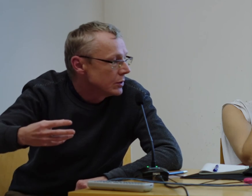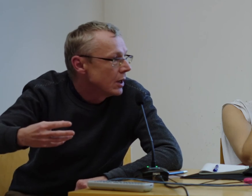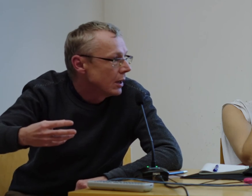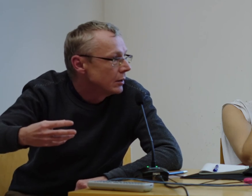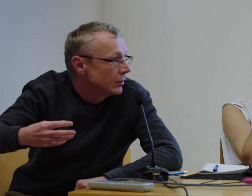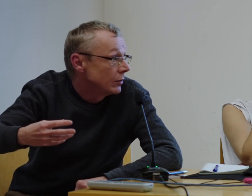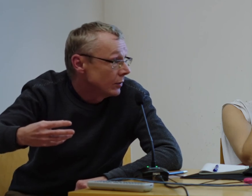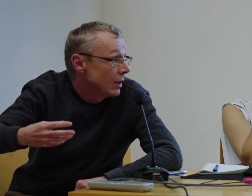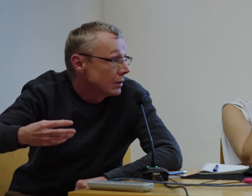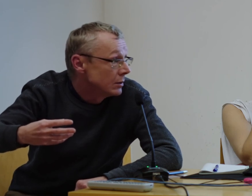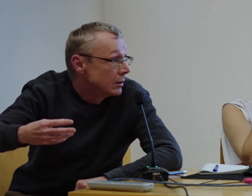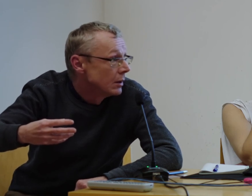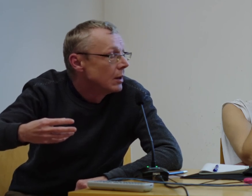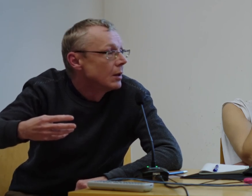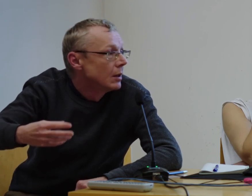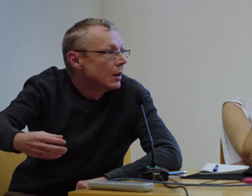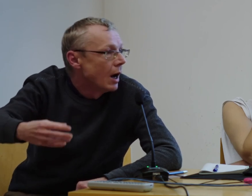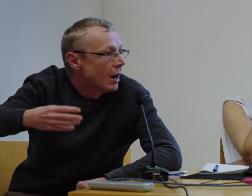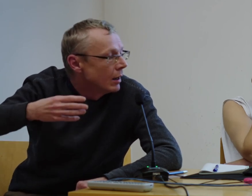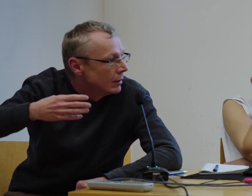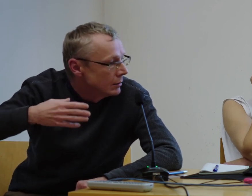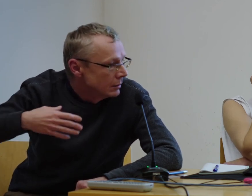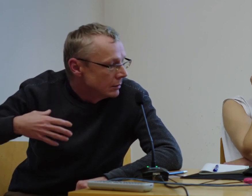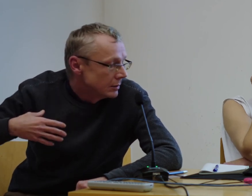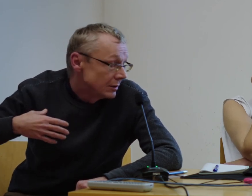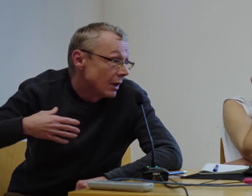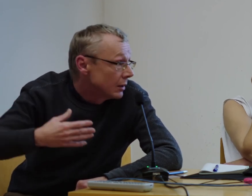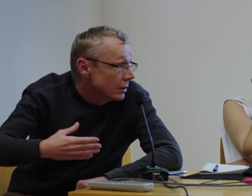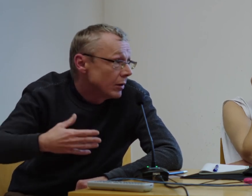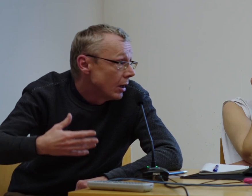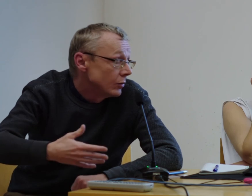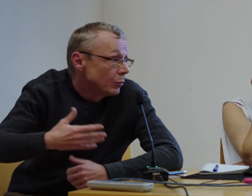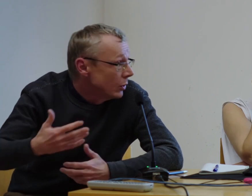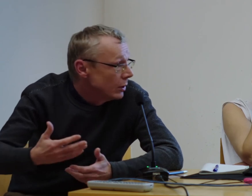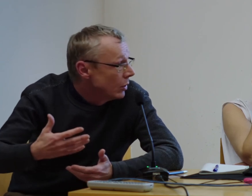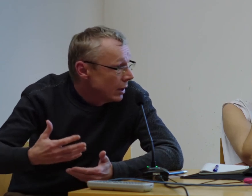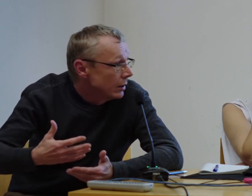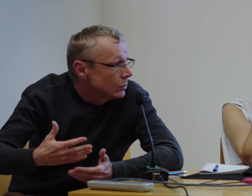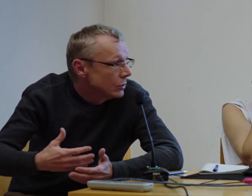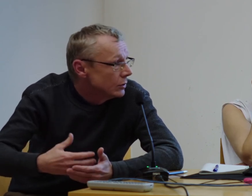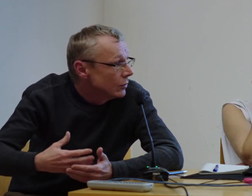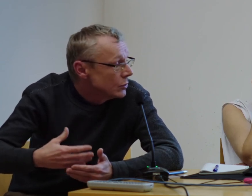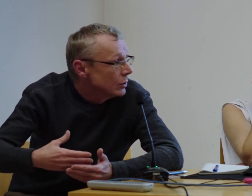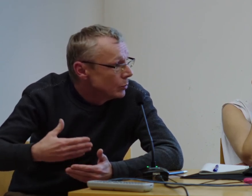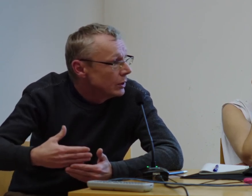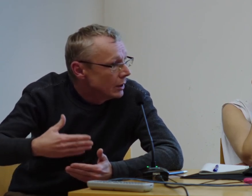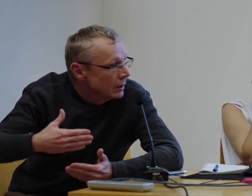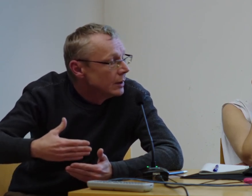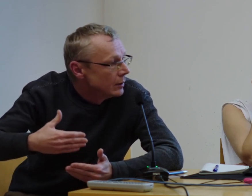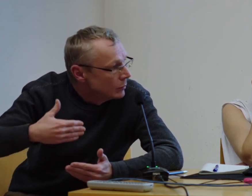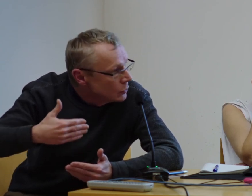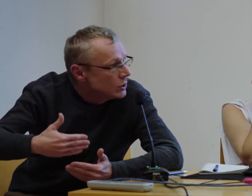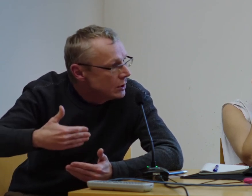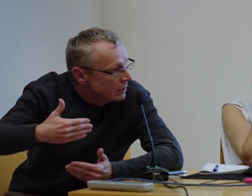nereflektují vlastně nějaká vlastní selhání. A tlak, který vychází ze spoda, je OK, jako to je samozřejmě dobrý,